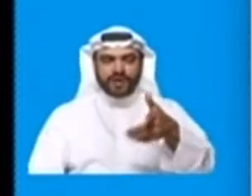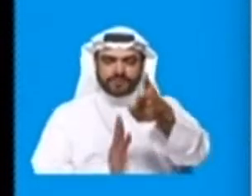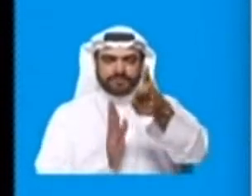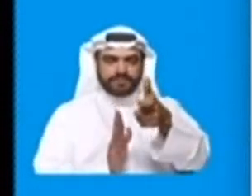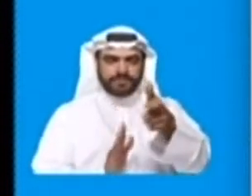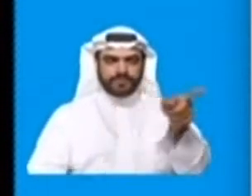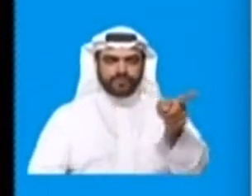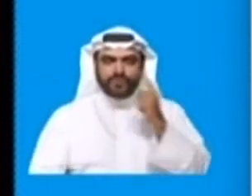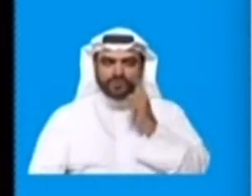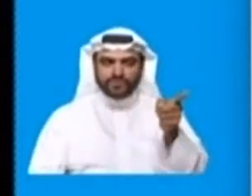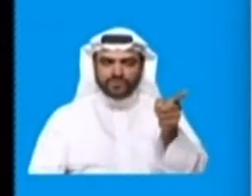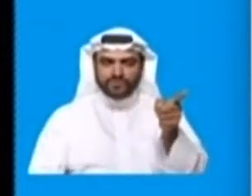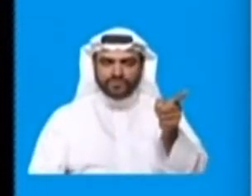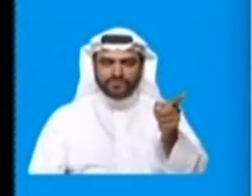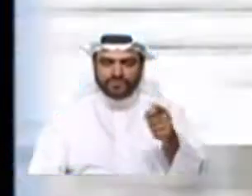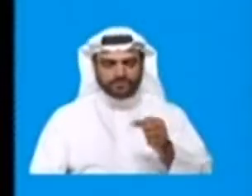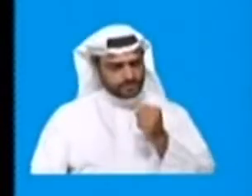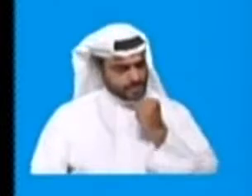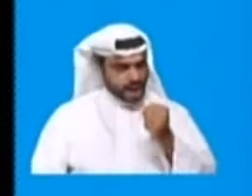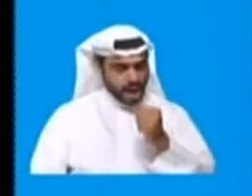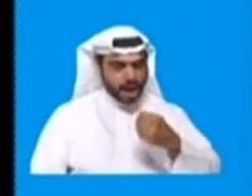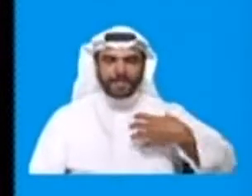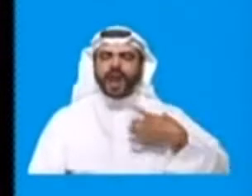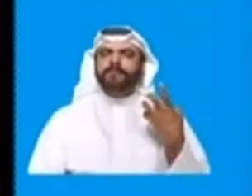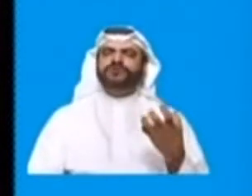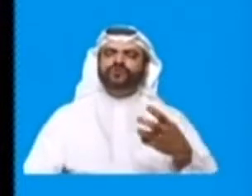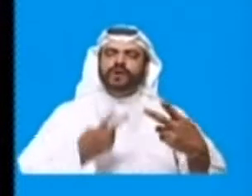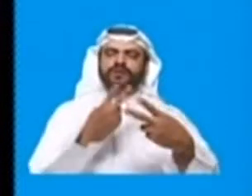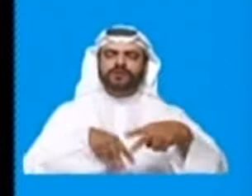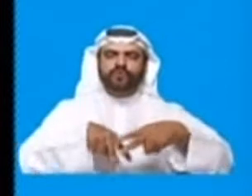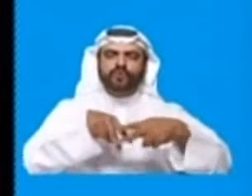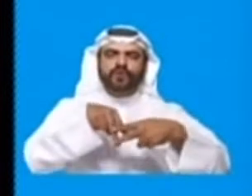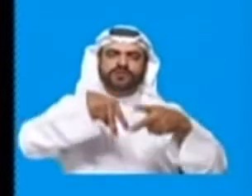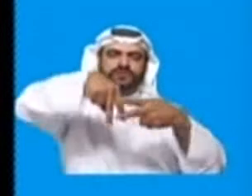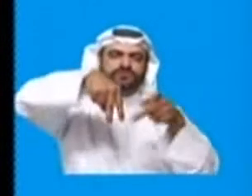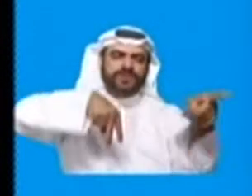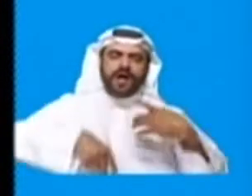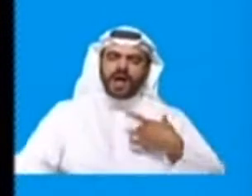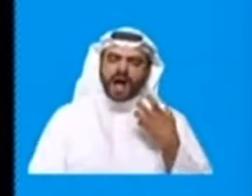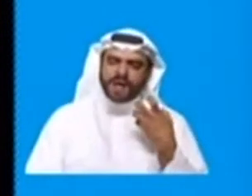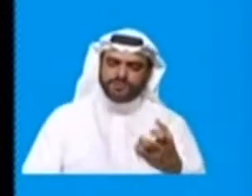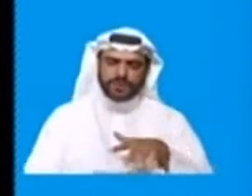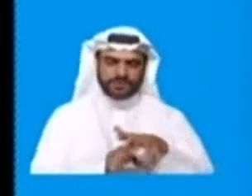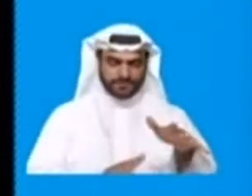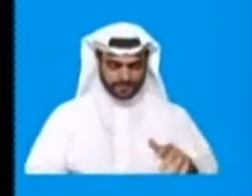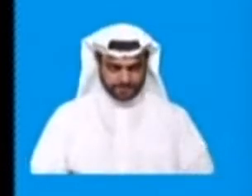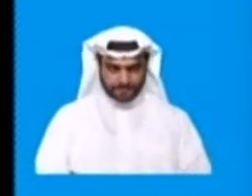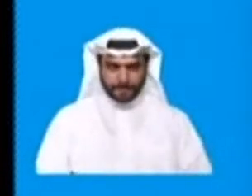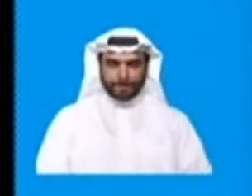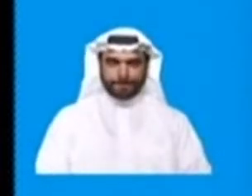الكبرى. المغردون أكدوا بأنهم سيبقون صامدين مهما طال القتل حتى استرداد حقوقهم كاملة.